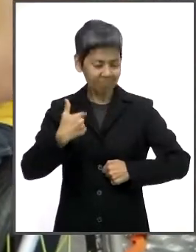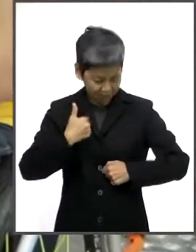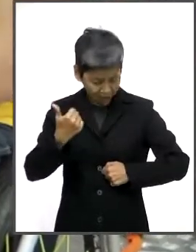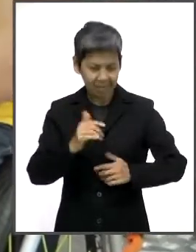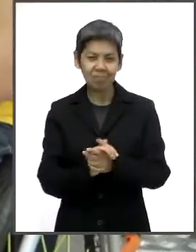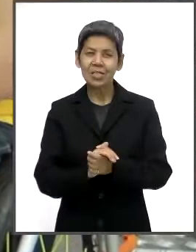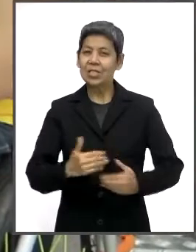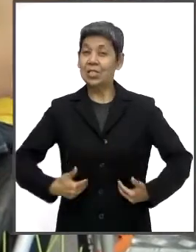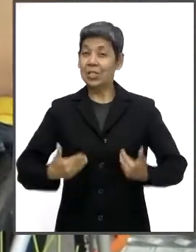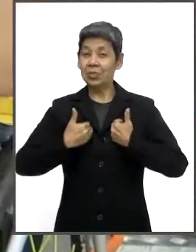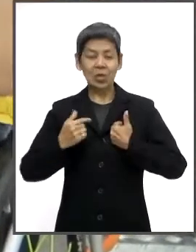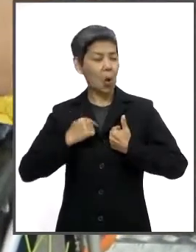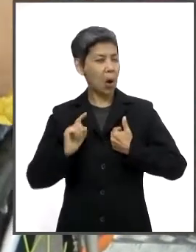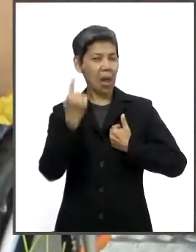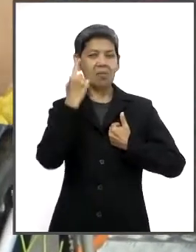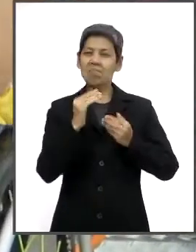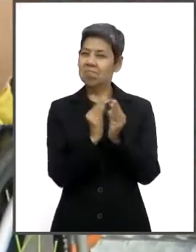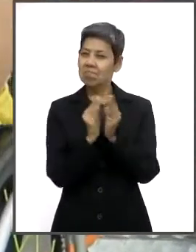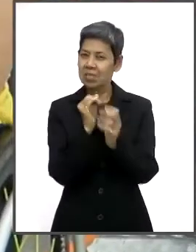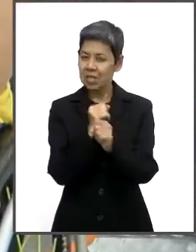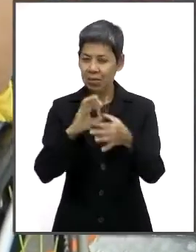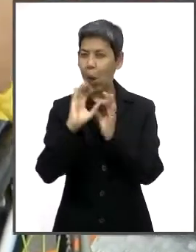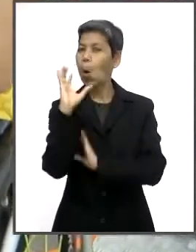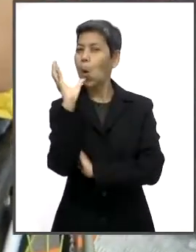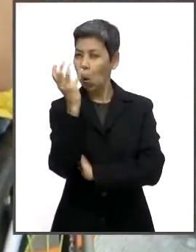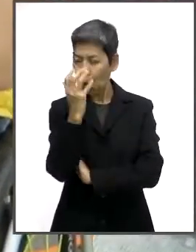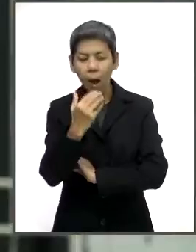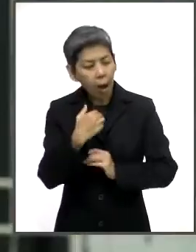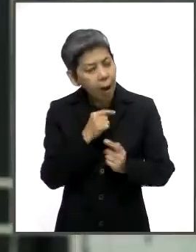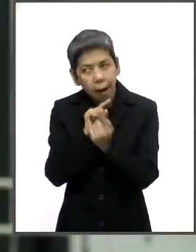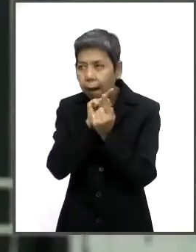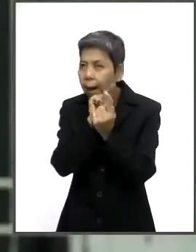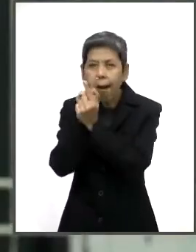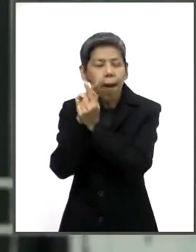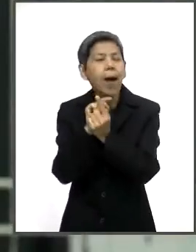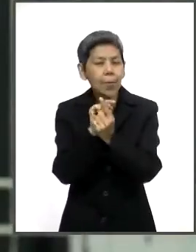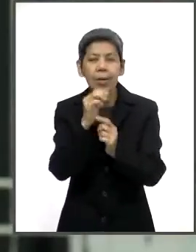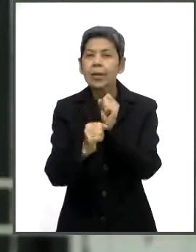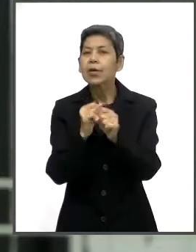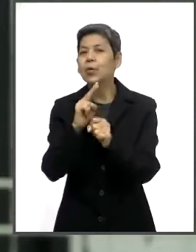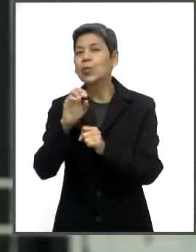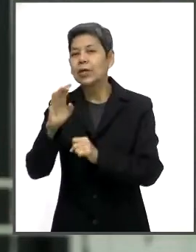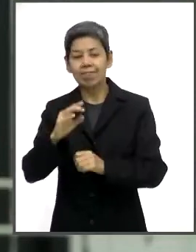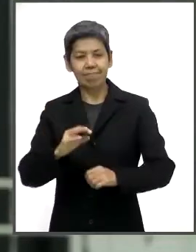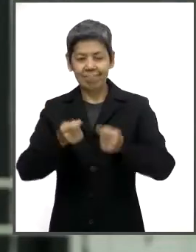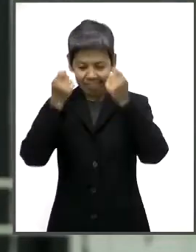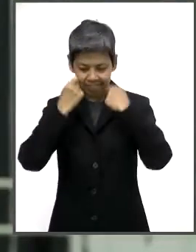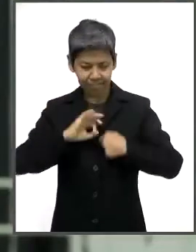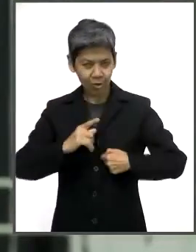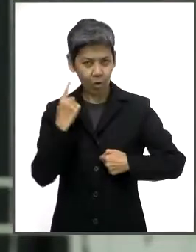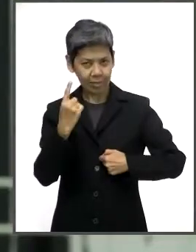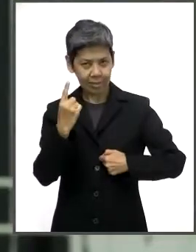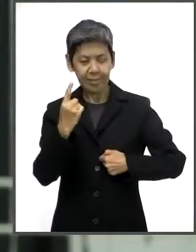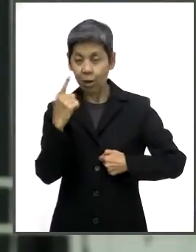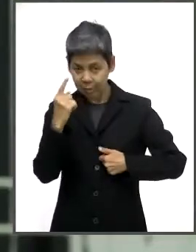ก็ครั้งแรกในชีวิตละค่ะก็คือผลงานที่เป็นที่ประจักษ์คนรู้จักอย่างเงี้ยค่ะก็ปี2004ได้1เหรียญทอง1ถึงท